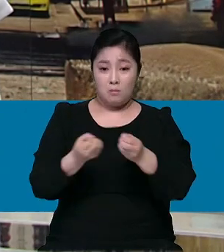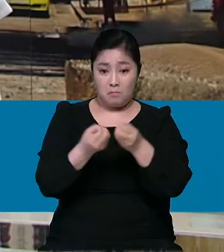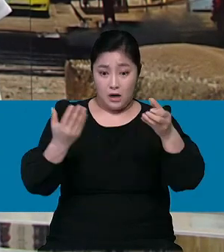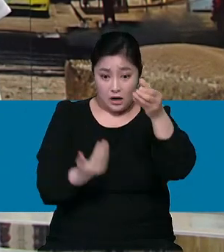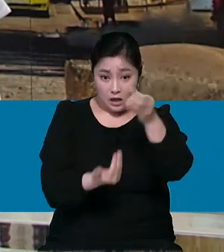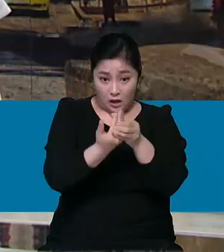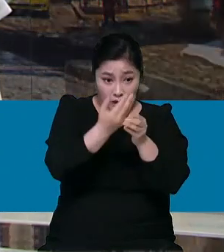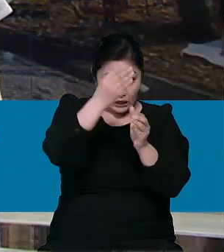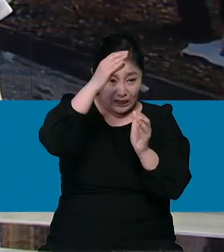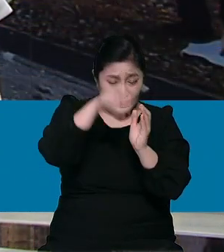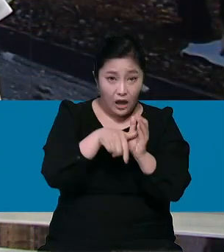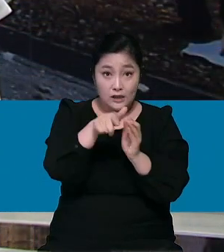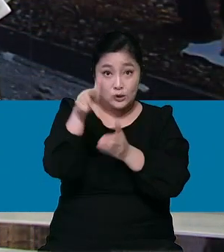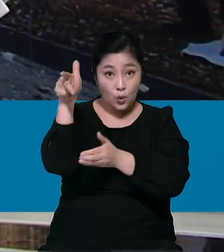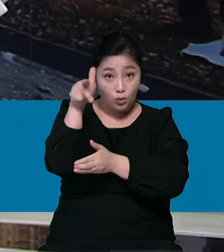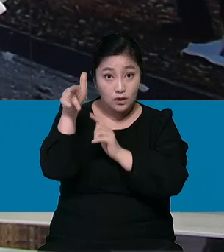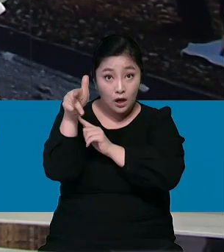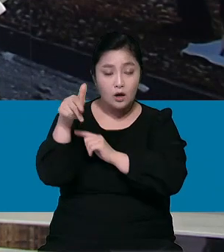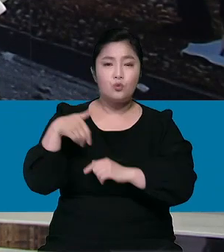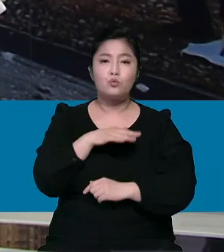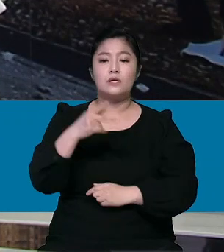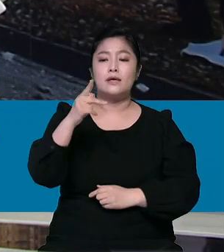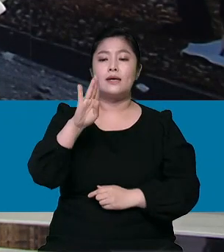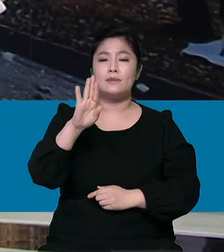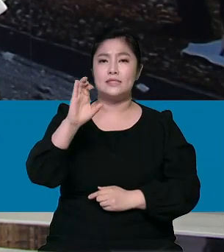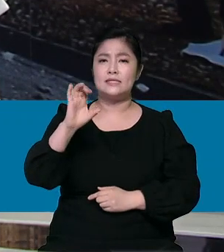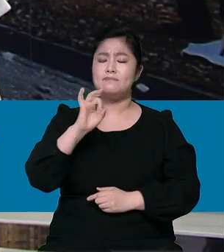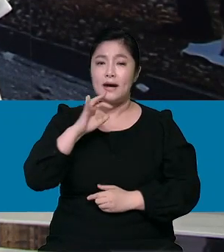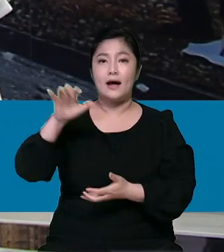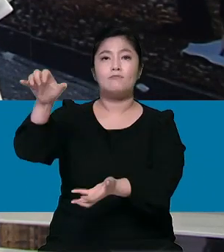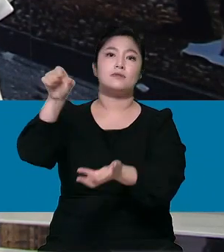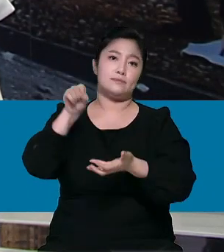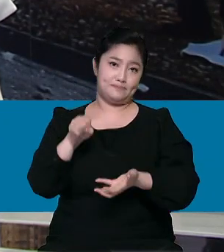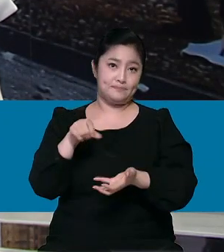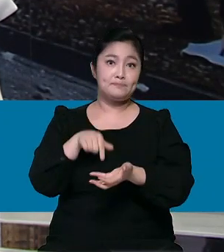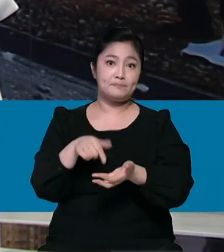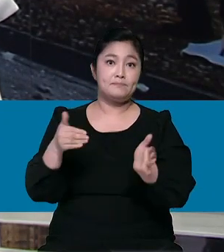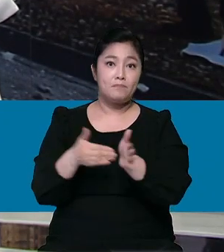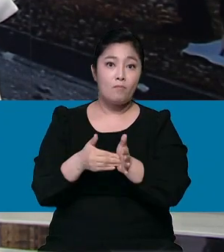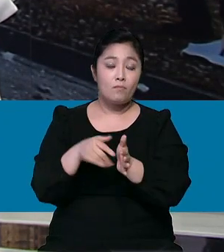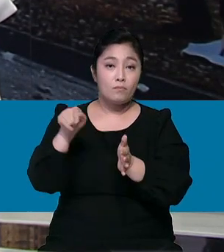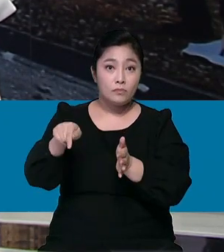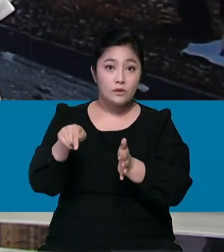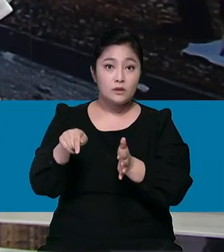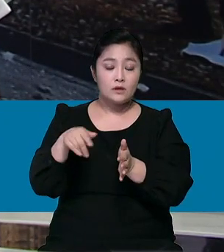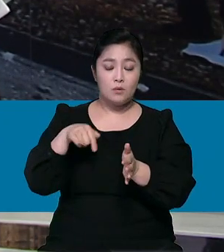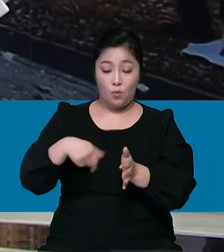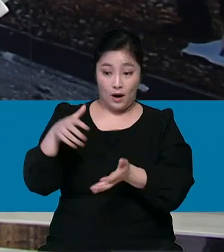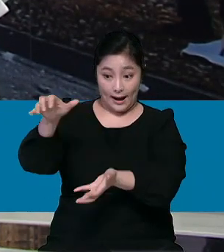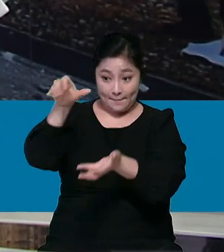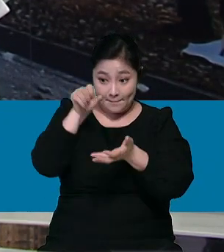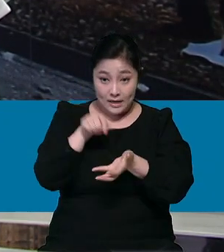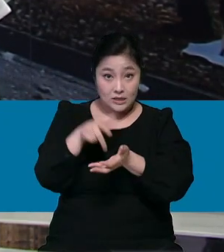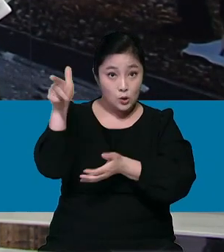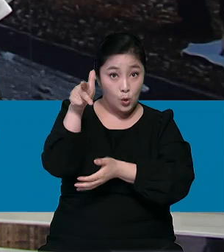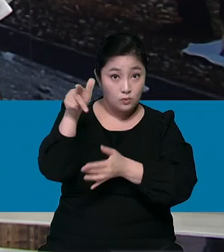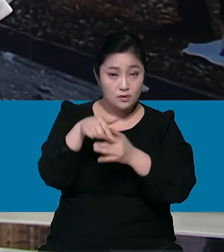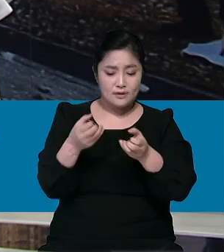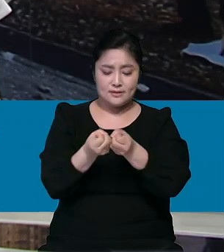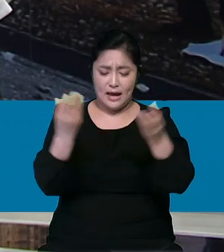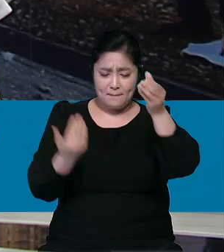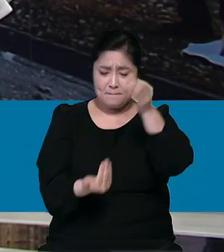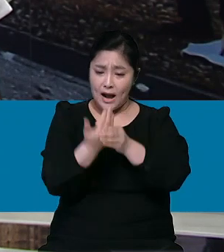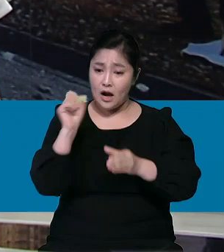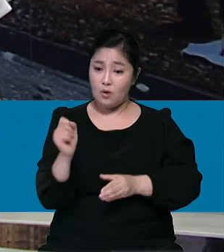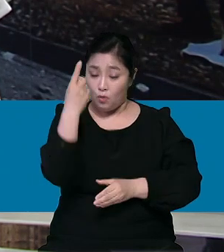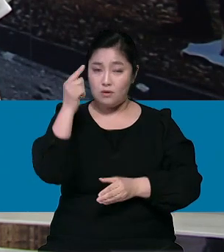폭발 사고 순간이 담긴 영상을 저희 KBC가 단독으로 입수했습니다. 먼저 단독으로 확보한 영상과 사고